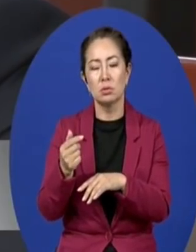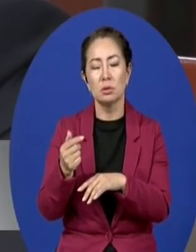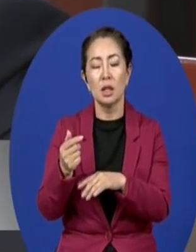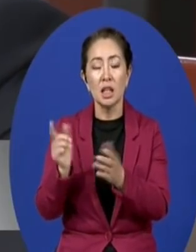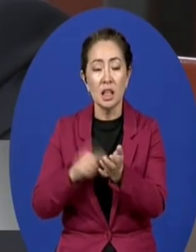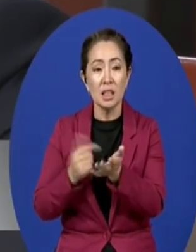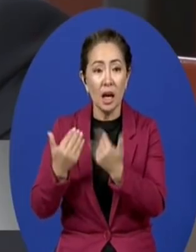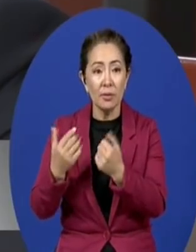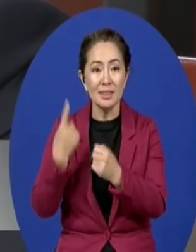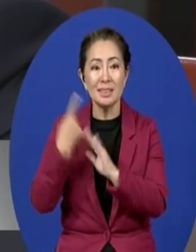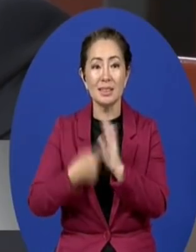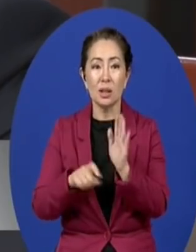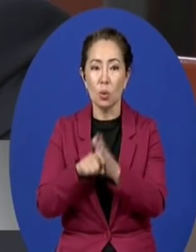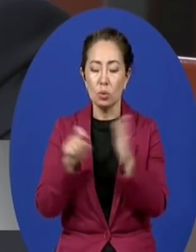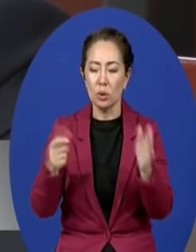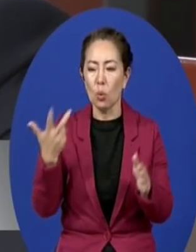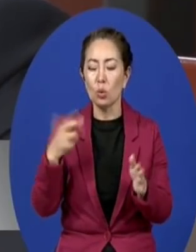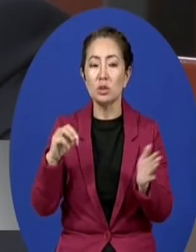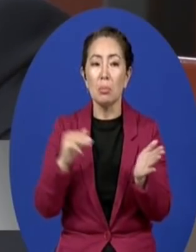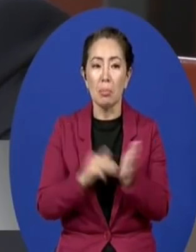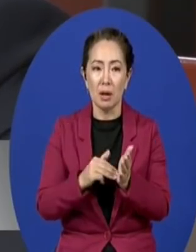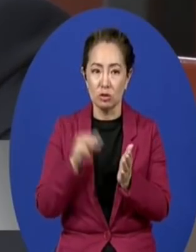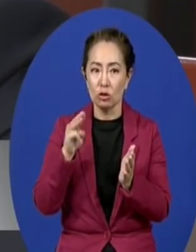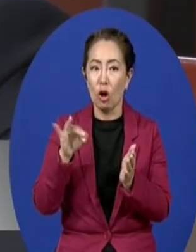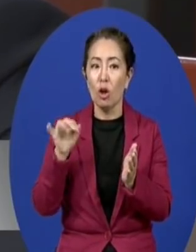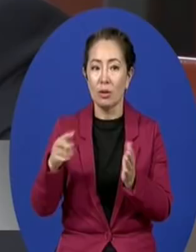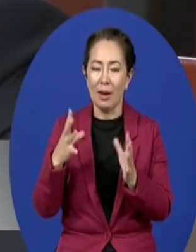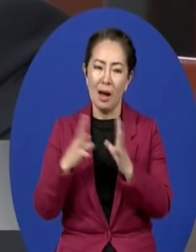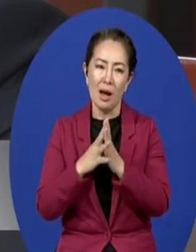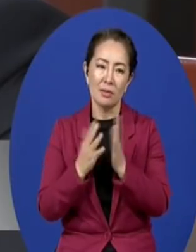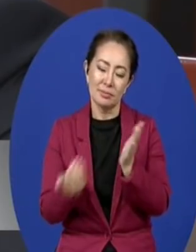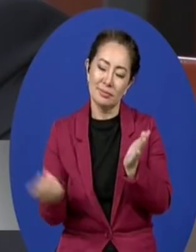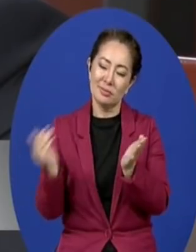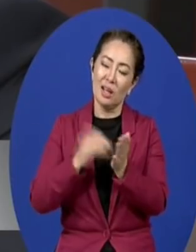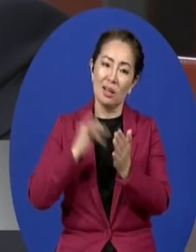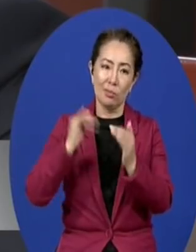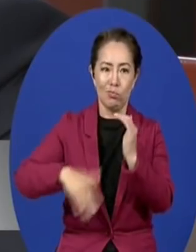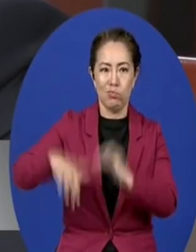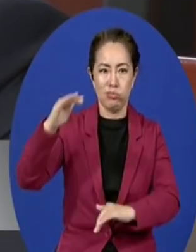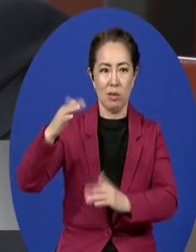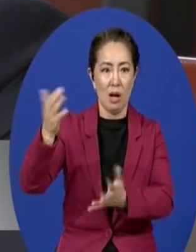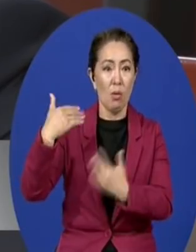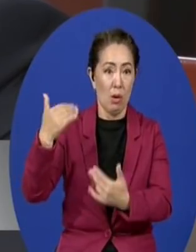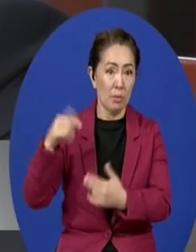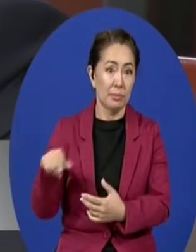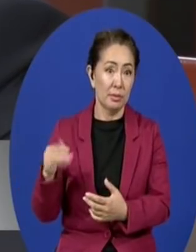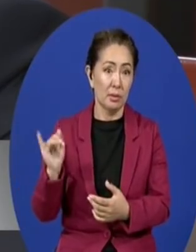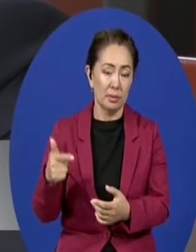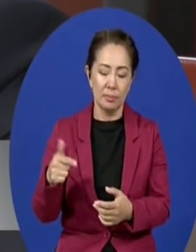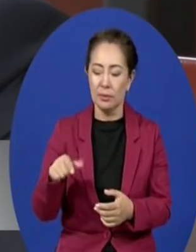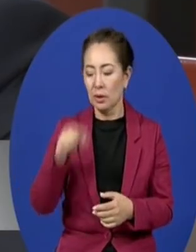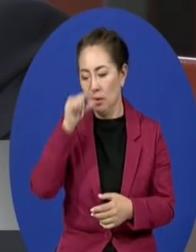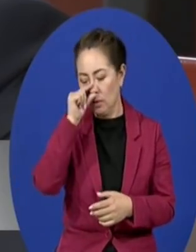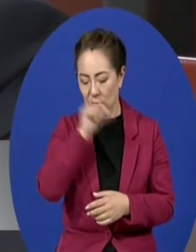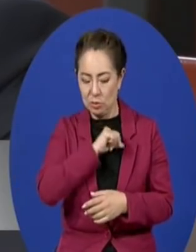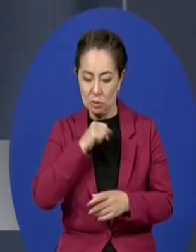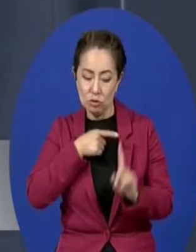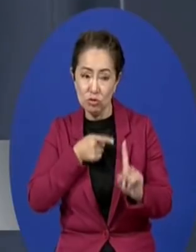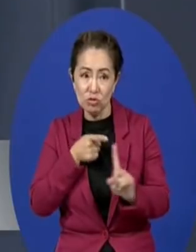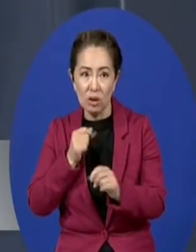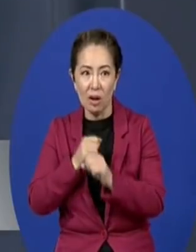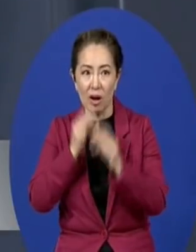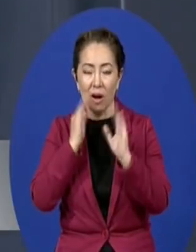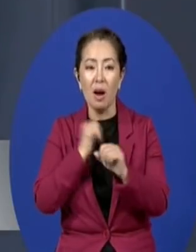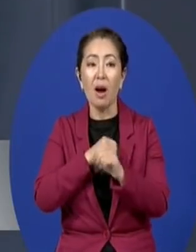шатхууны хэрэглээ бол сарын бол 30 гаруй мянган тонн байдаг чи 10 гаруй дахин их гэсэн үг. Тэгэхээр энэ чиглэлээр бол одоо тодорхой арга хэмжээнд авч ажиллаж